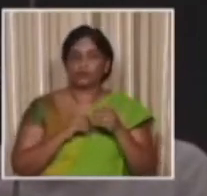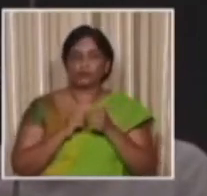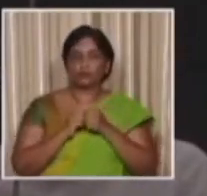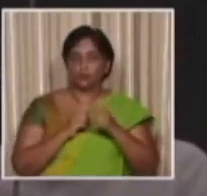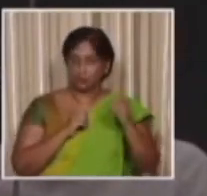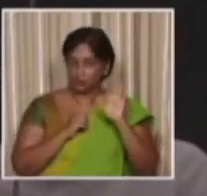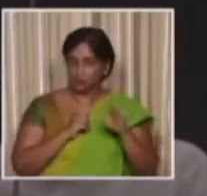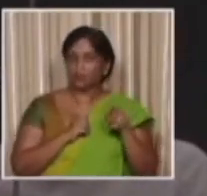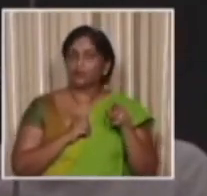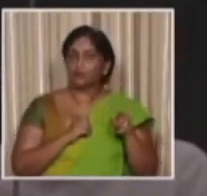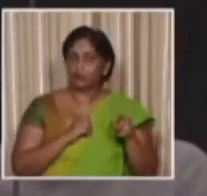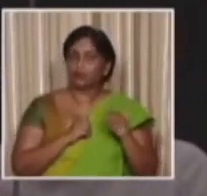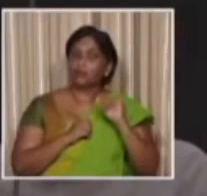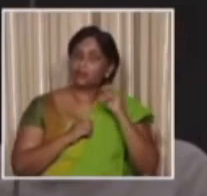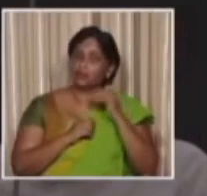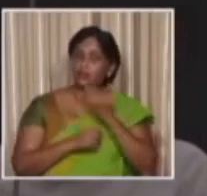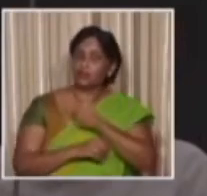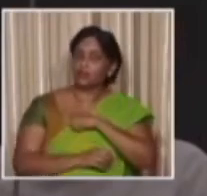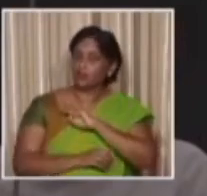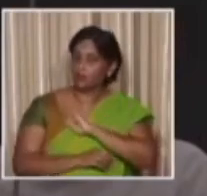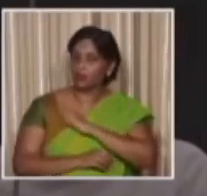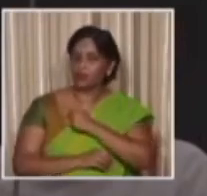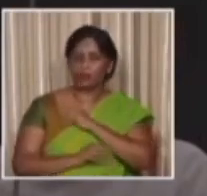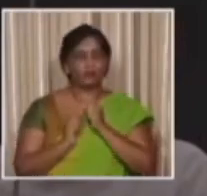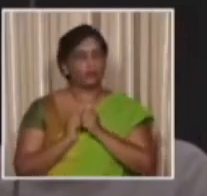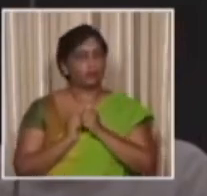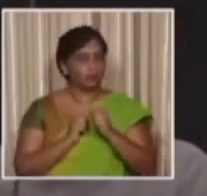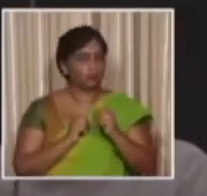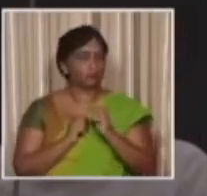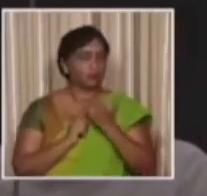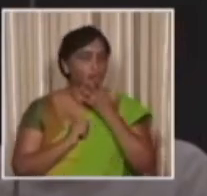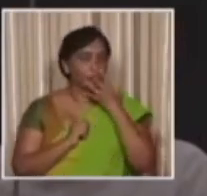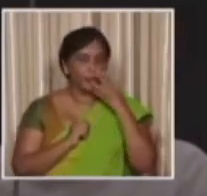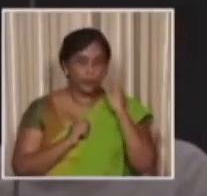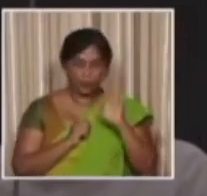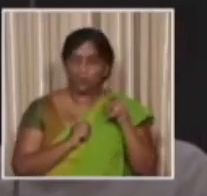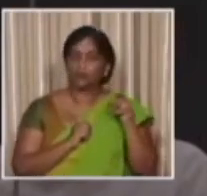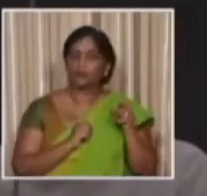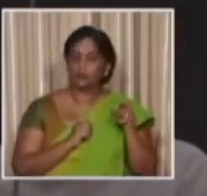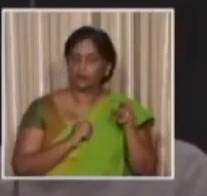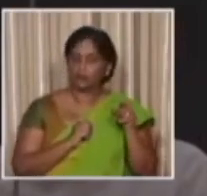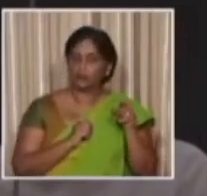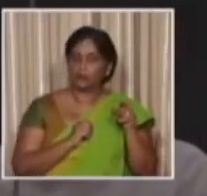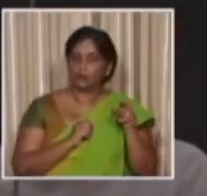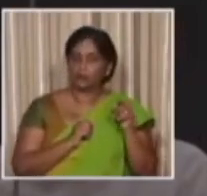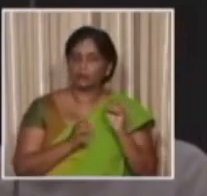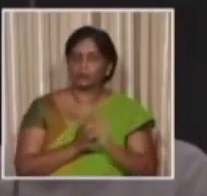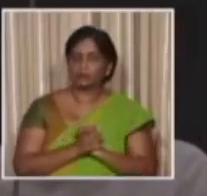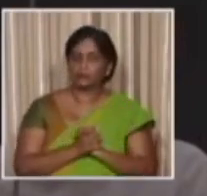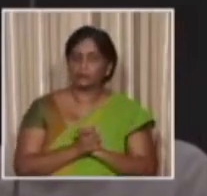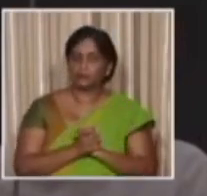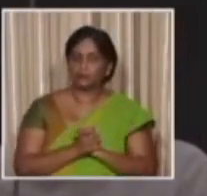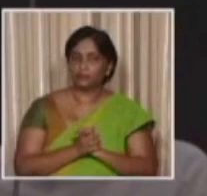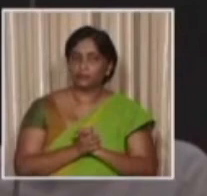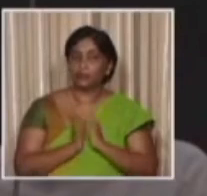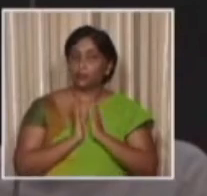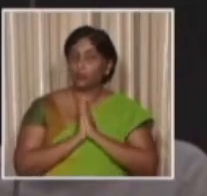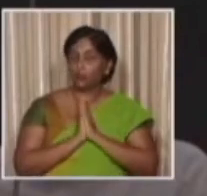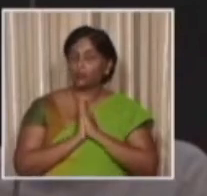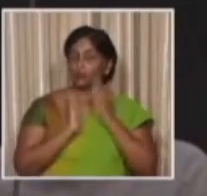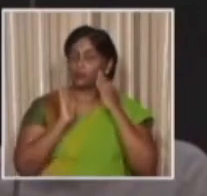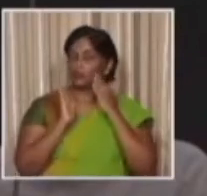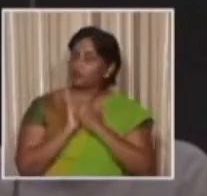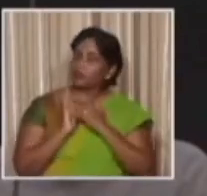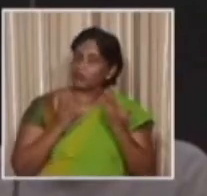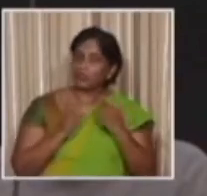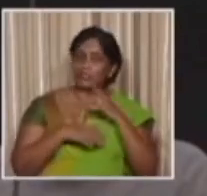துறவிகள் நடந்து கொள்கின்ற செயற்பாட்டின் காரணமாக இது தனிப்பட்ட ஒரு பௌத்த மதத்திற்கு சொந்தமானது அல்லது இனவாத ரீதியாக இது பார்க்கப்படுகிறது